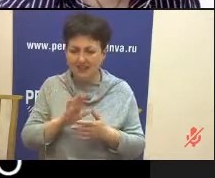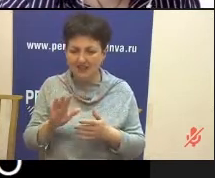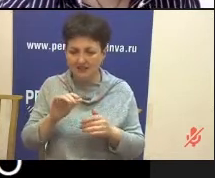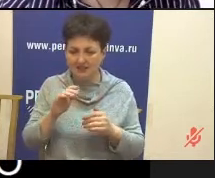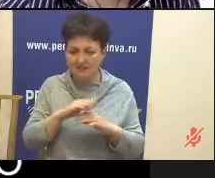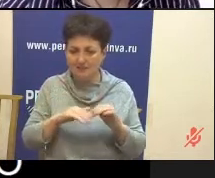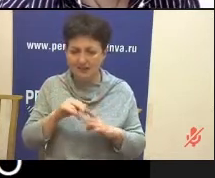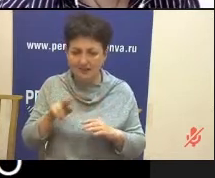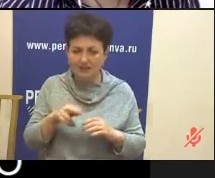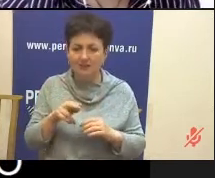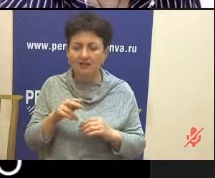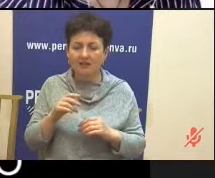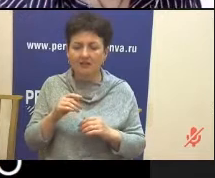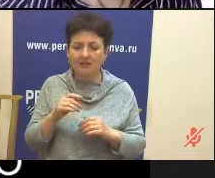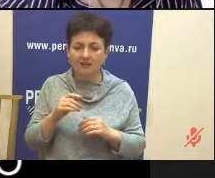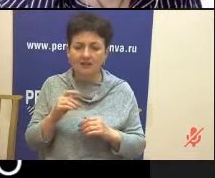формы, нестандартные методы,